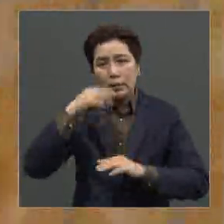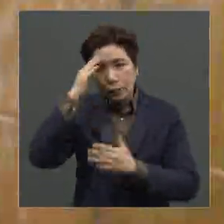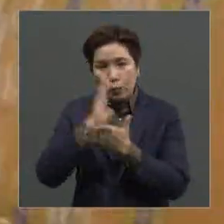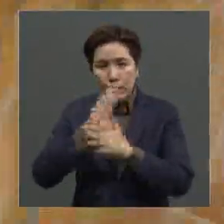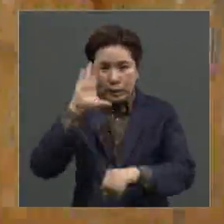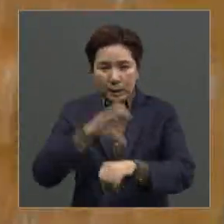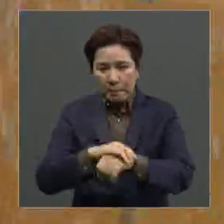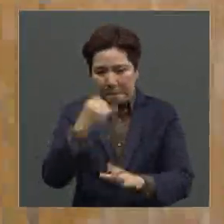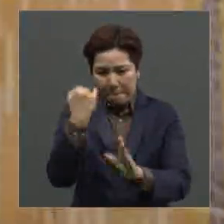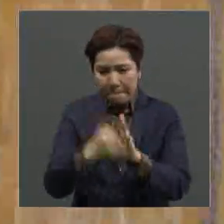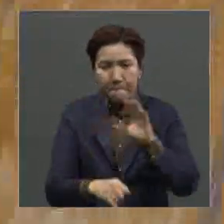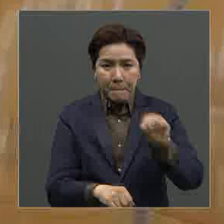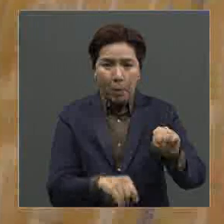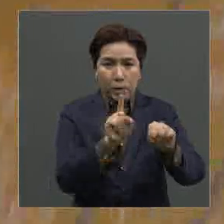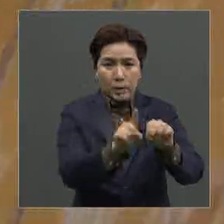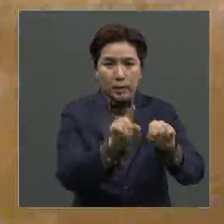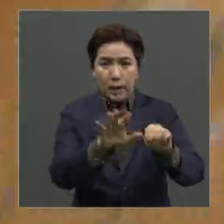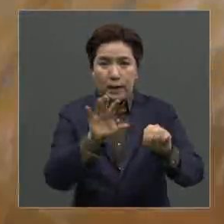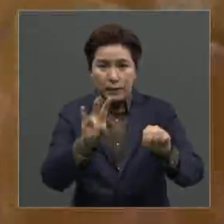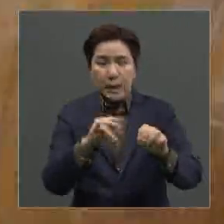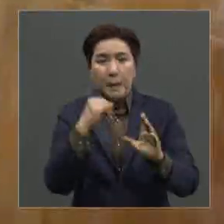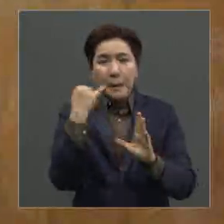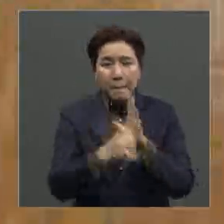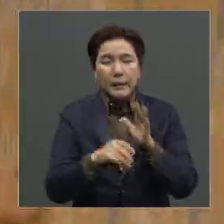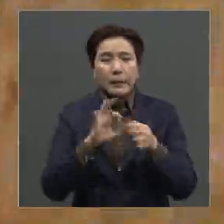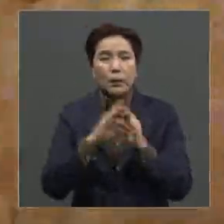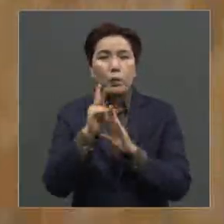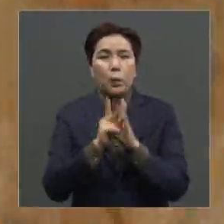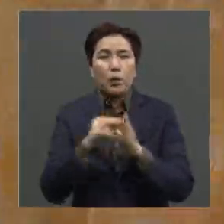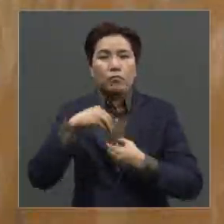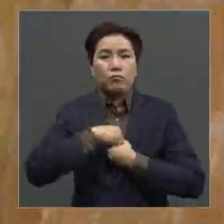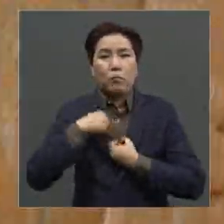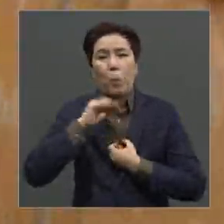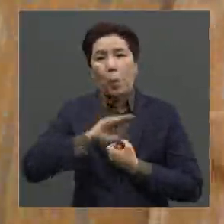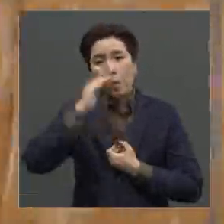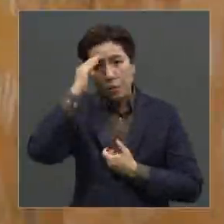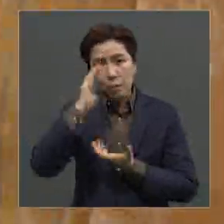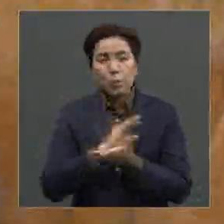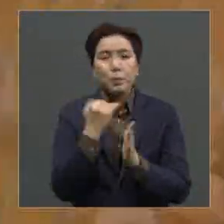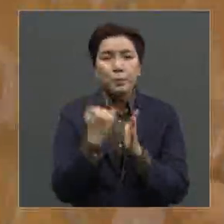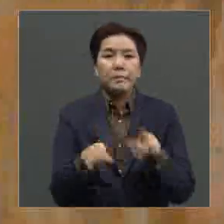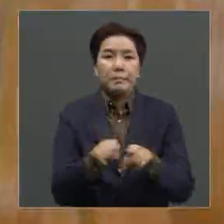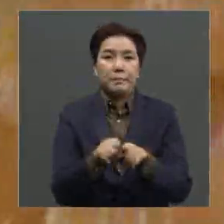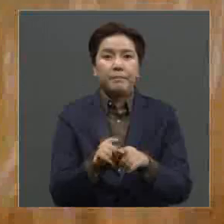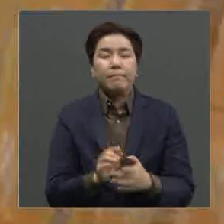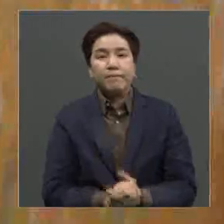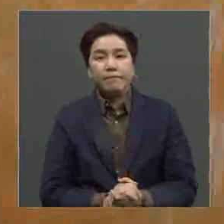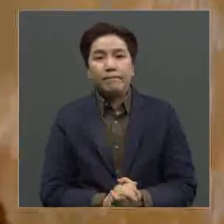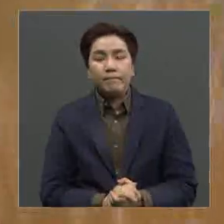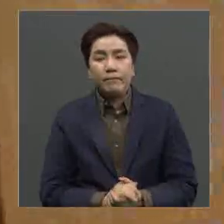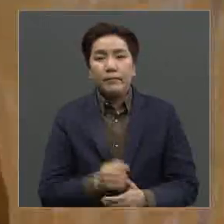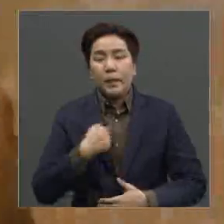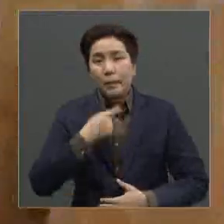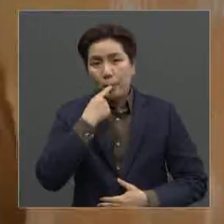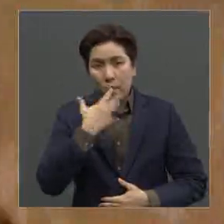เรื่องของความผิดมาตรา157นะคะแล้วก็ความผิดทางวินัยด้วยนะคะคือนอกจากที่บอก